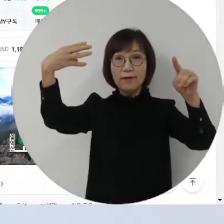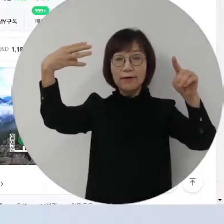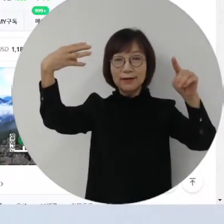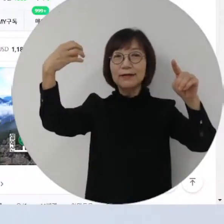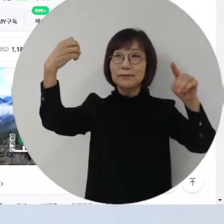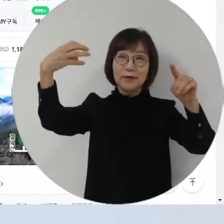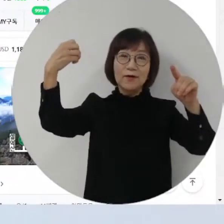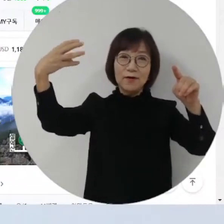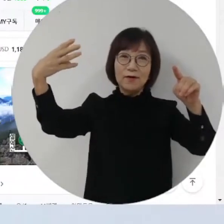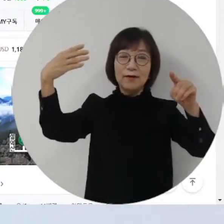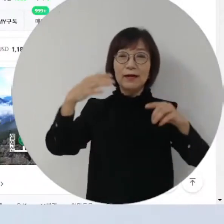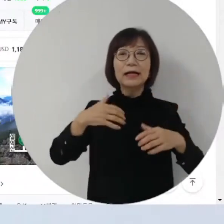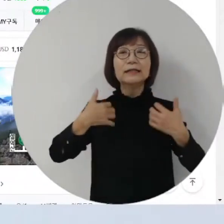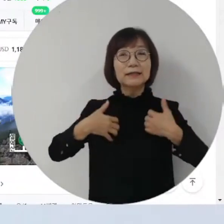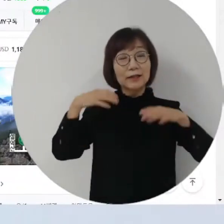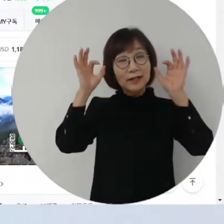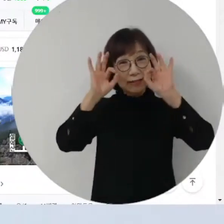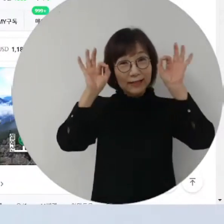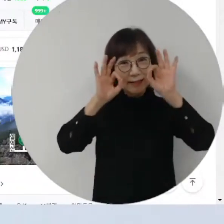북마크 추가라는 메뉴가 나오죠.